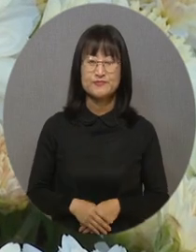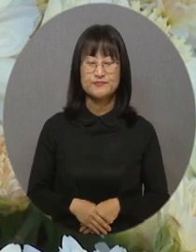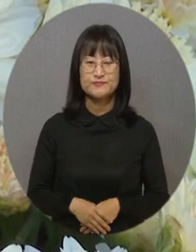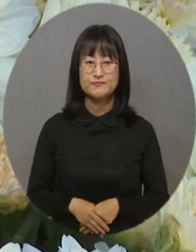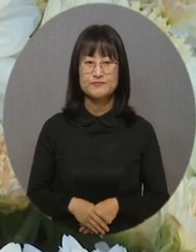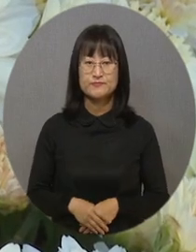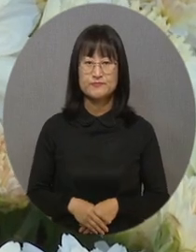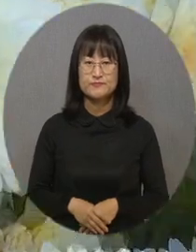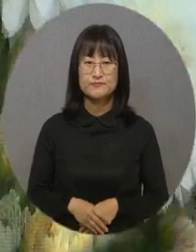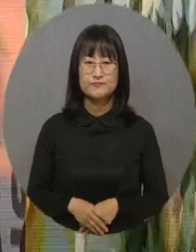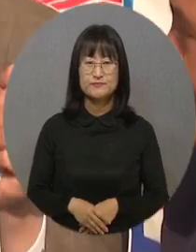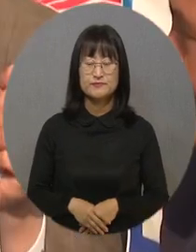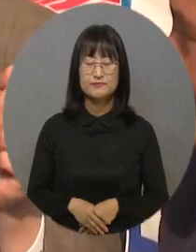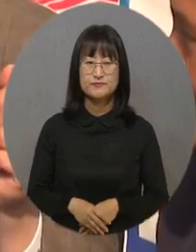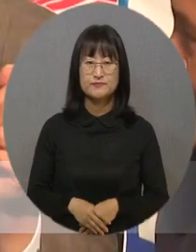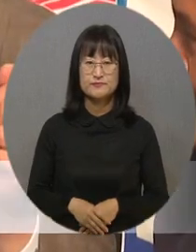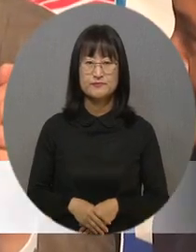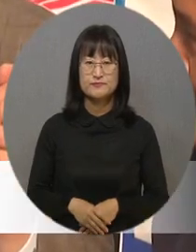황영재입니다.